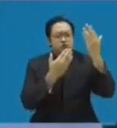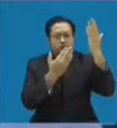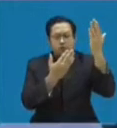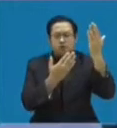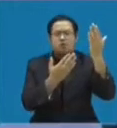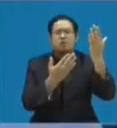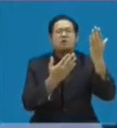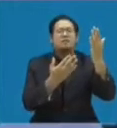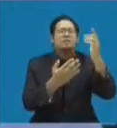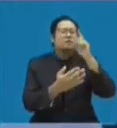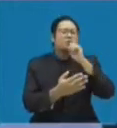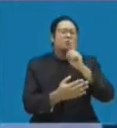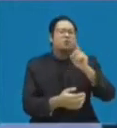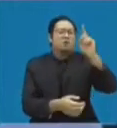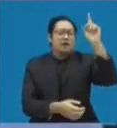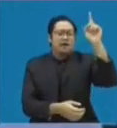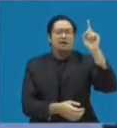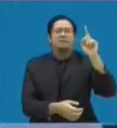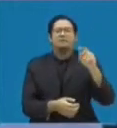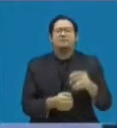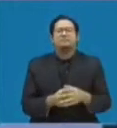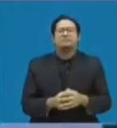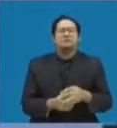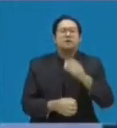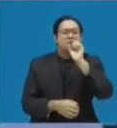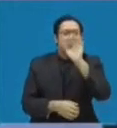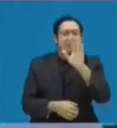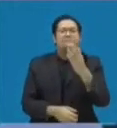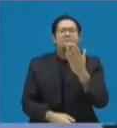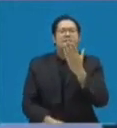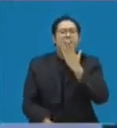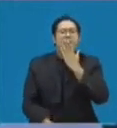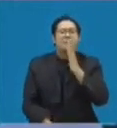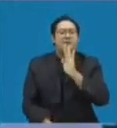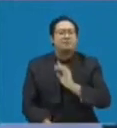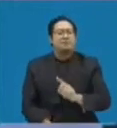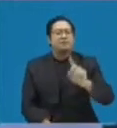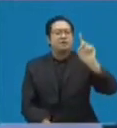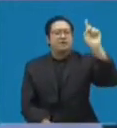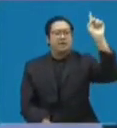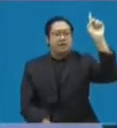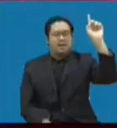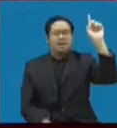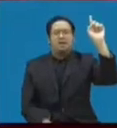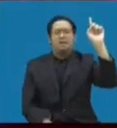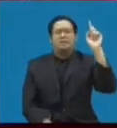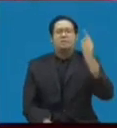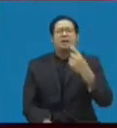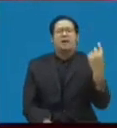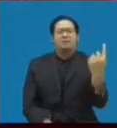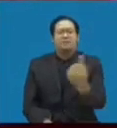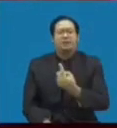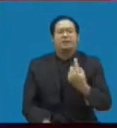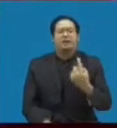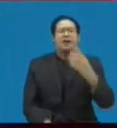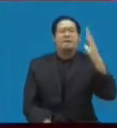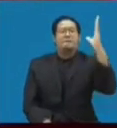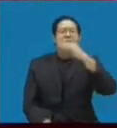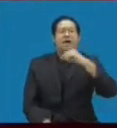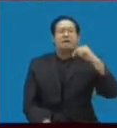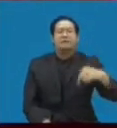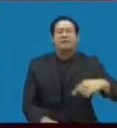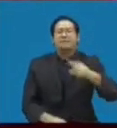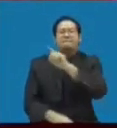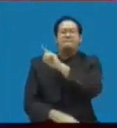Tuhan Yang Maha Esa dengan mengucap Alhamdulillah rabbil alamin malam hari ini pekan